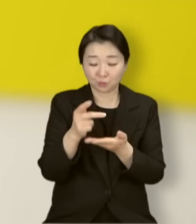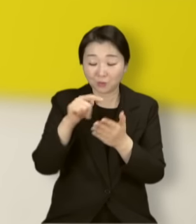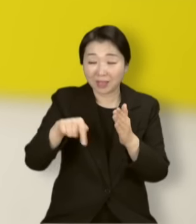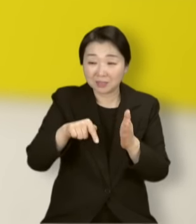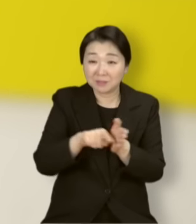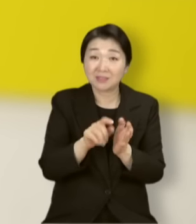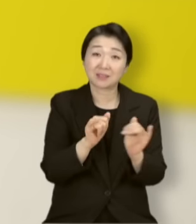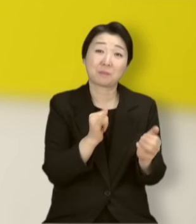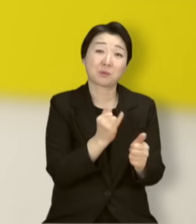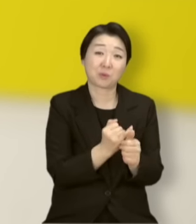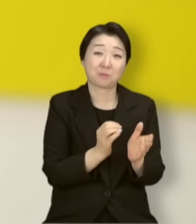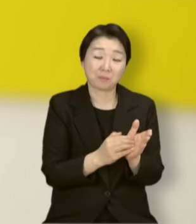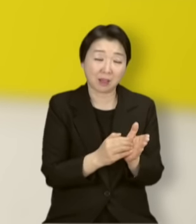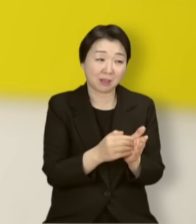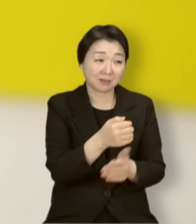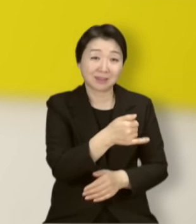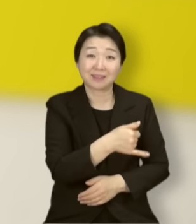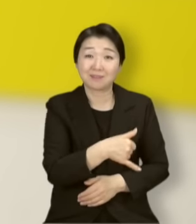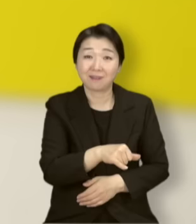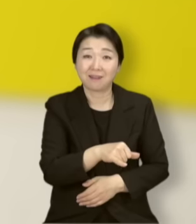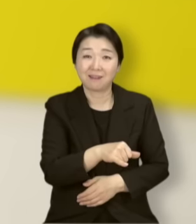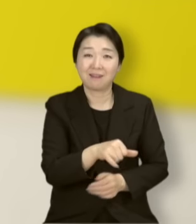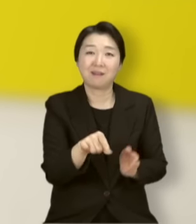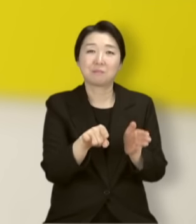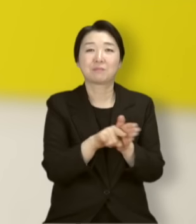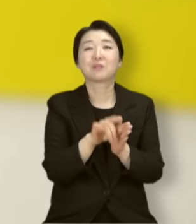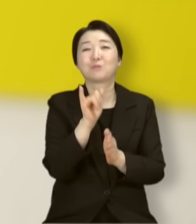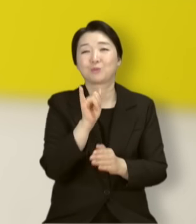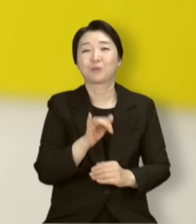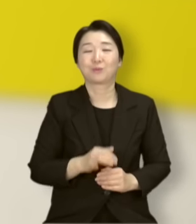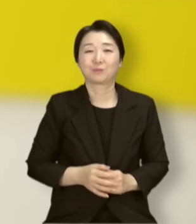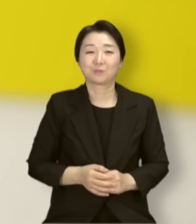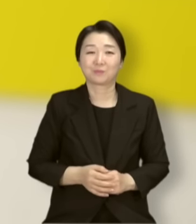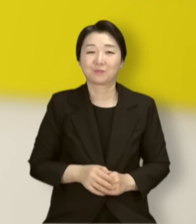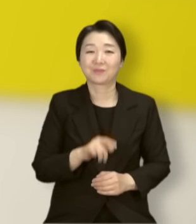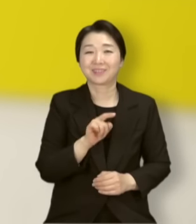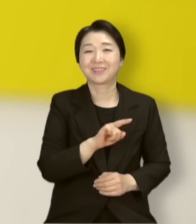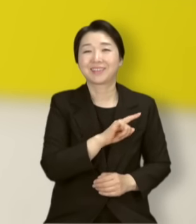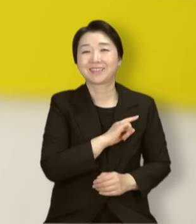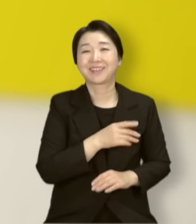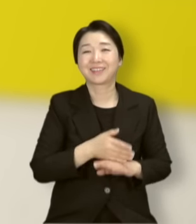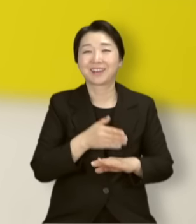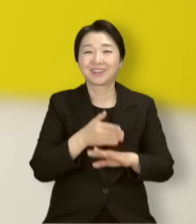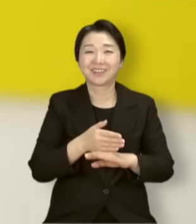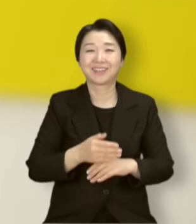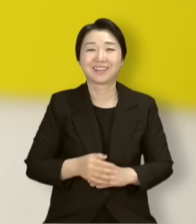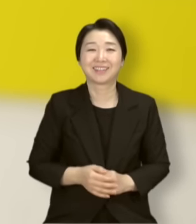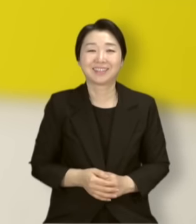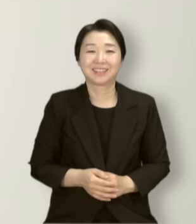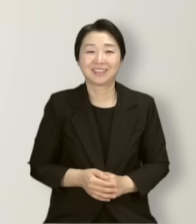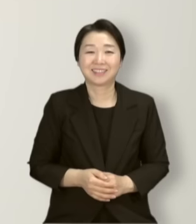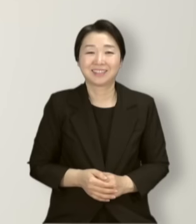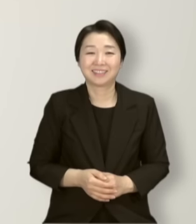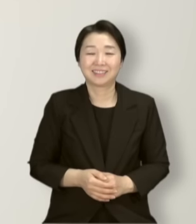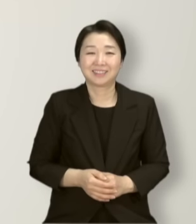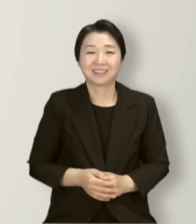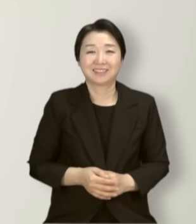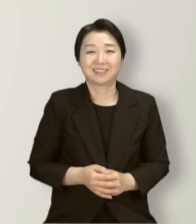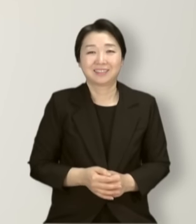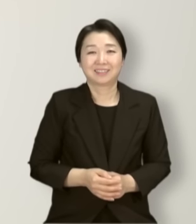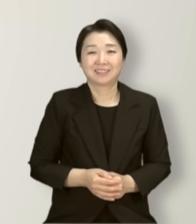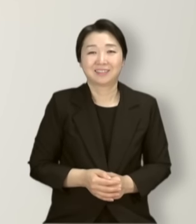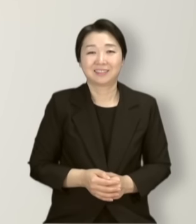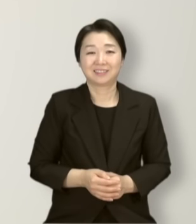네. 또 그 자녀들도 또 신앙에 있고 네. 그것이 제일 감사한 일 아닌가 싶습니다. 근데